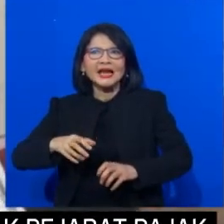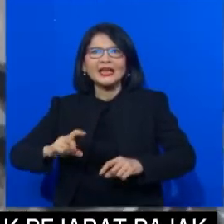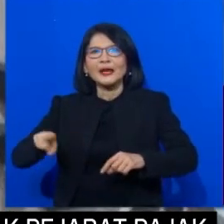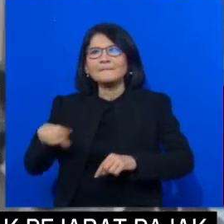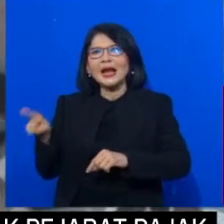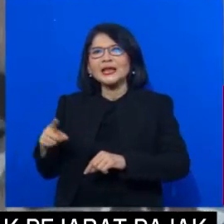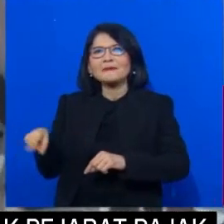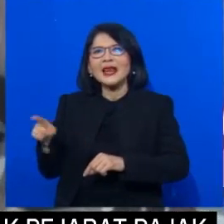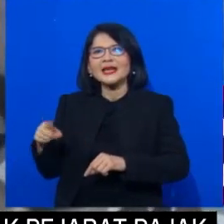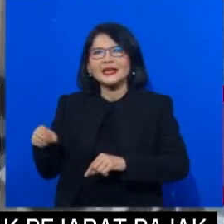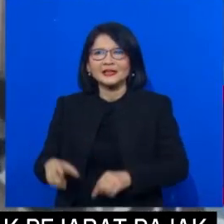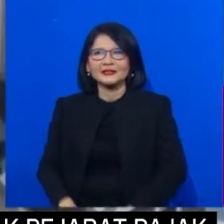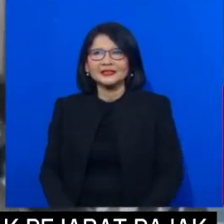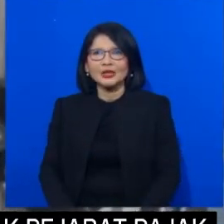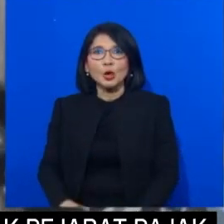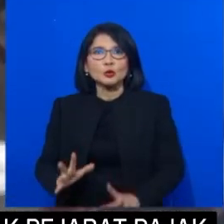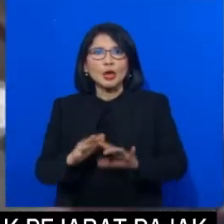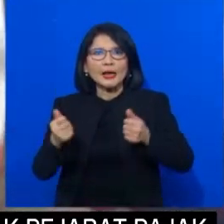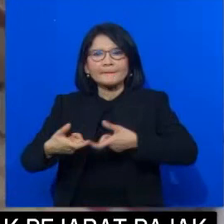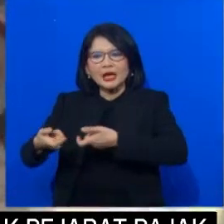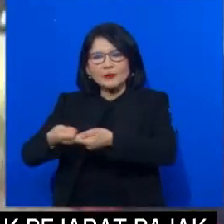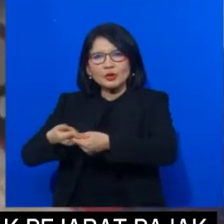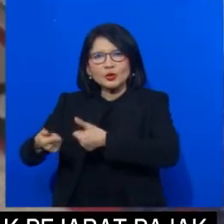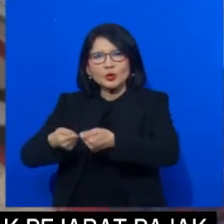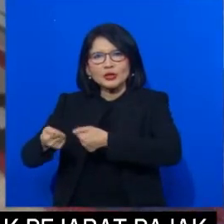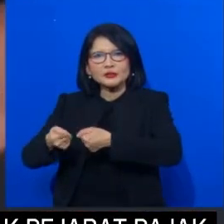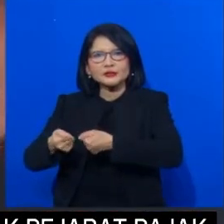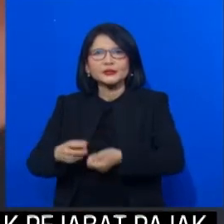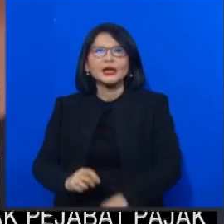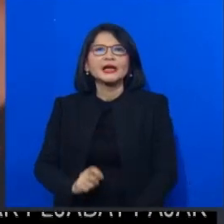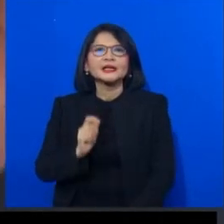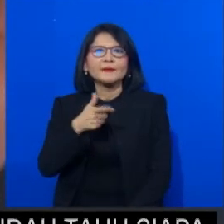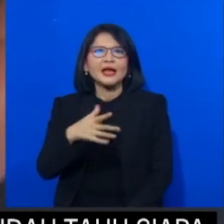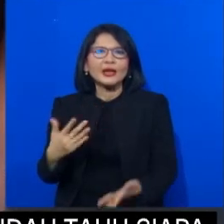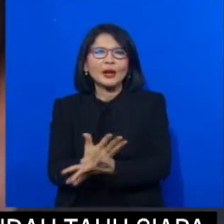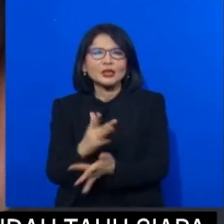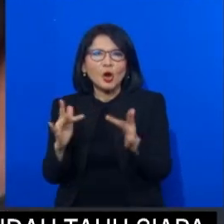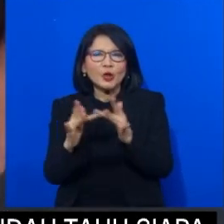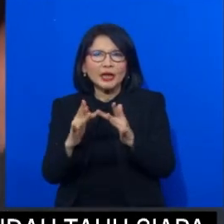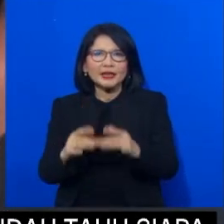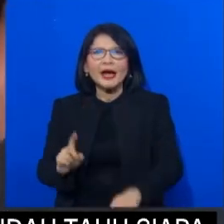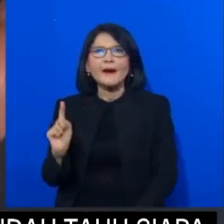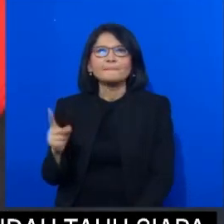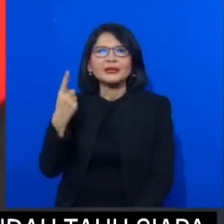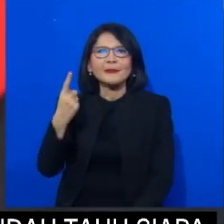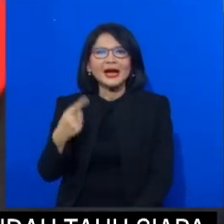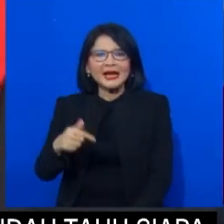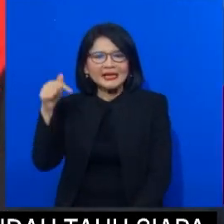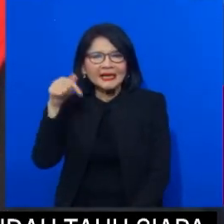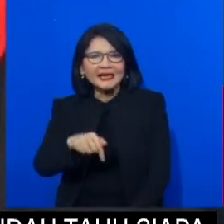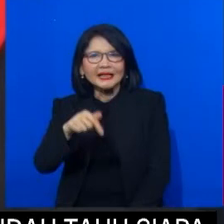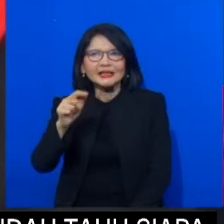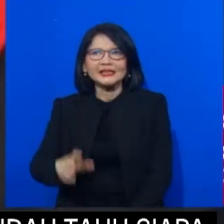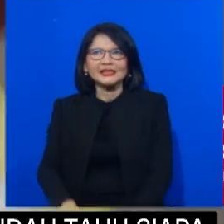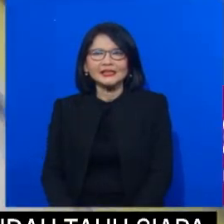dibuat. Untuk mesin lengkap dengan remote control dibeli secara online. Rianto mengaku kali pertama ia terjun ke dunia RC